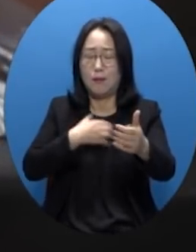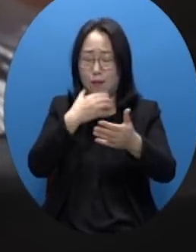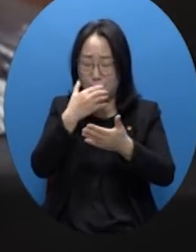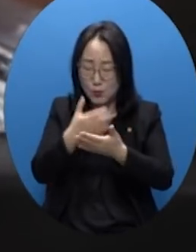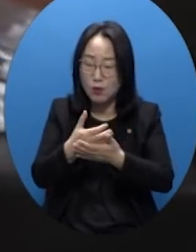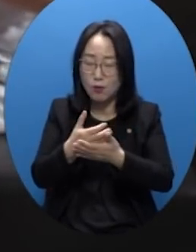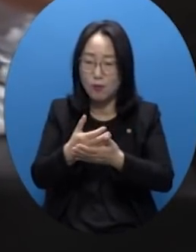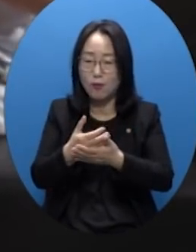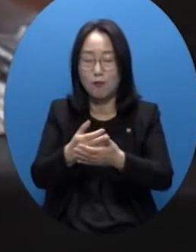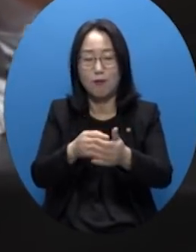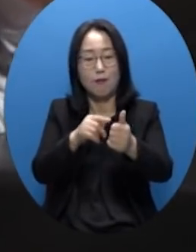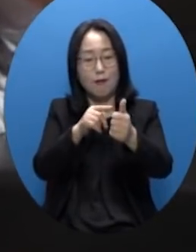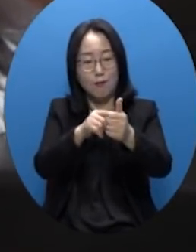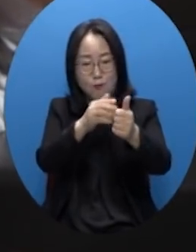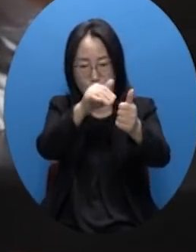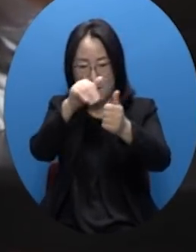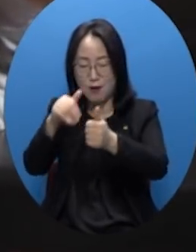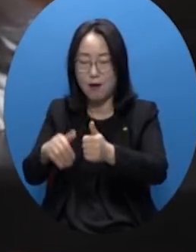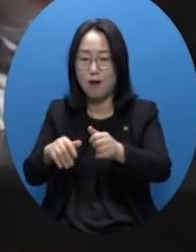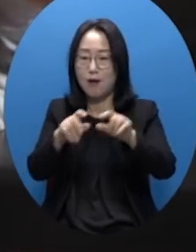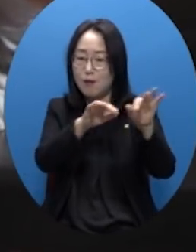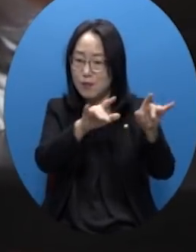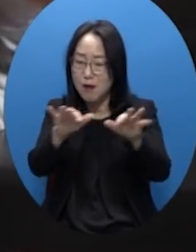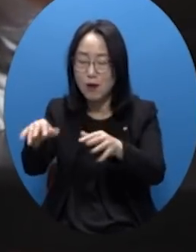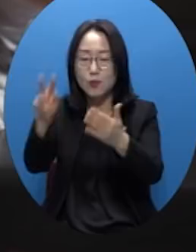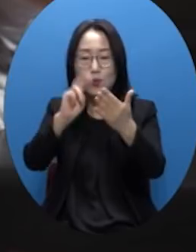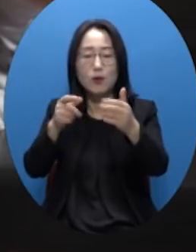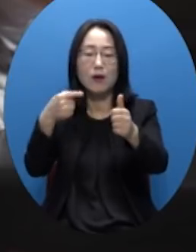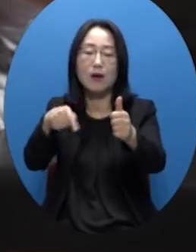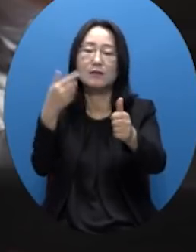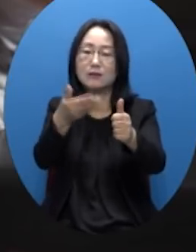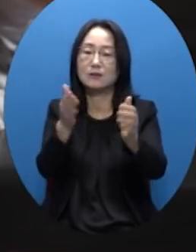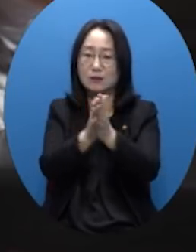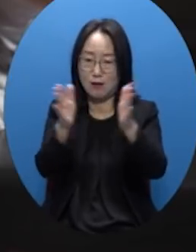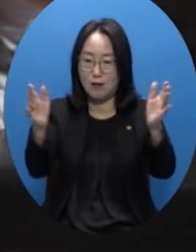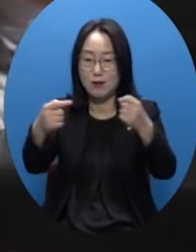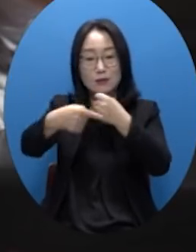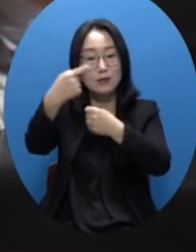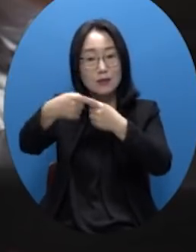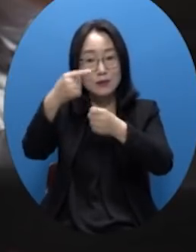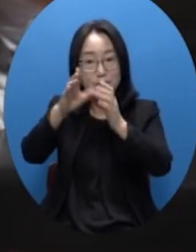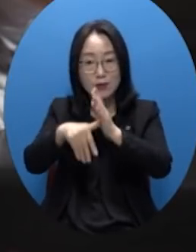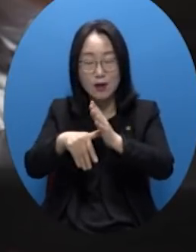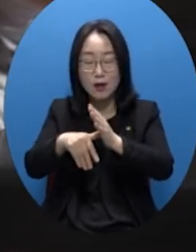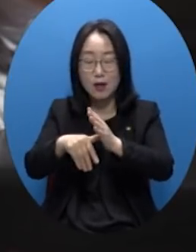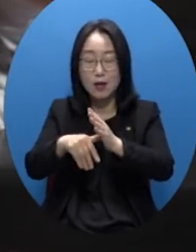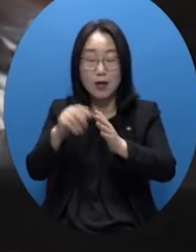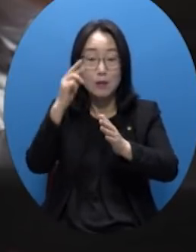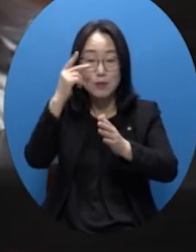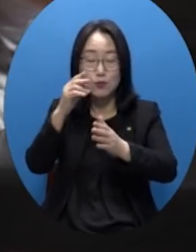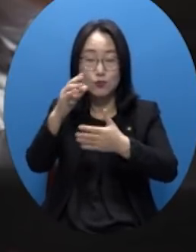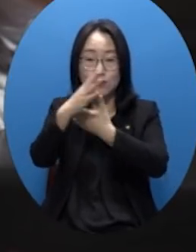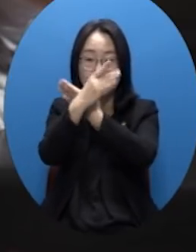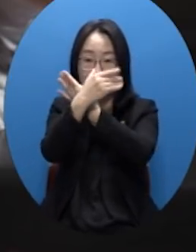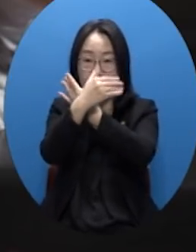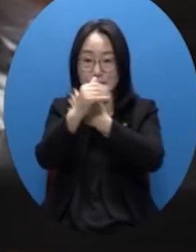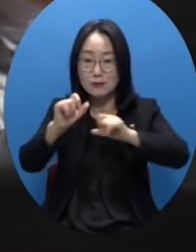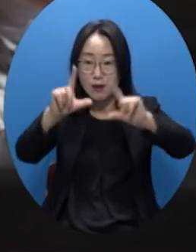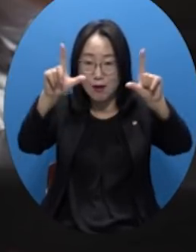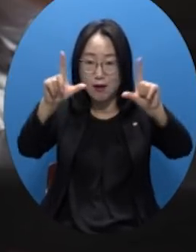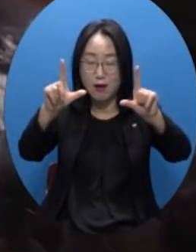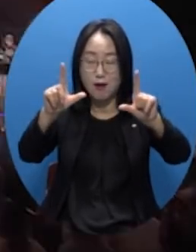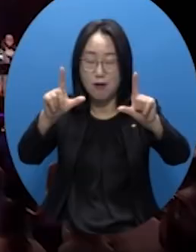아야에게 피아노와 노래를 가르칩니다 초 닦기 1학년 때 미국이 현중 1인 메모리 할 때에 나가서